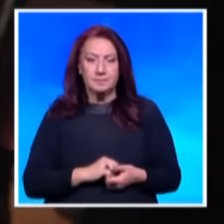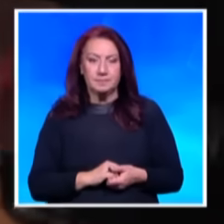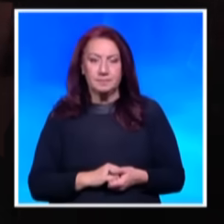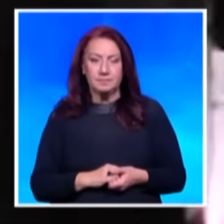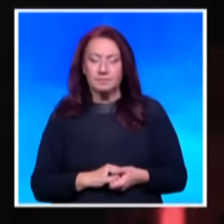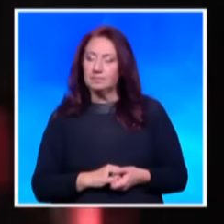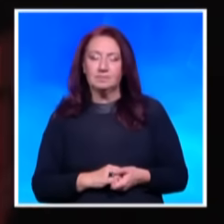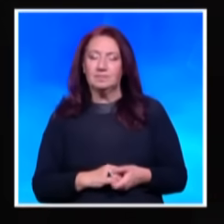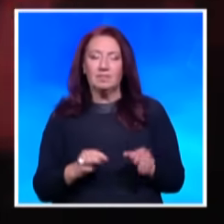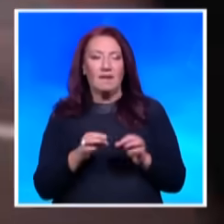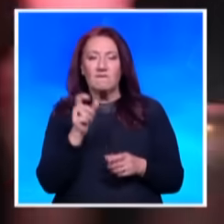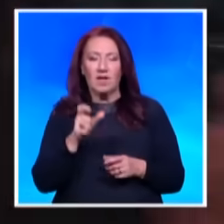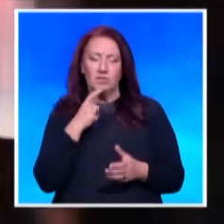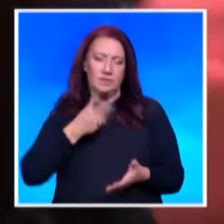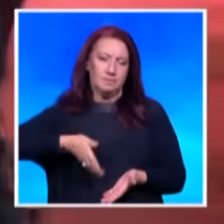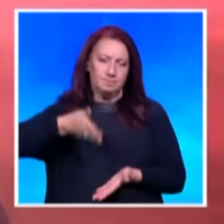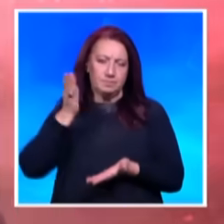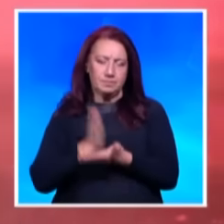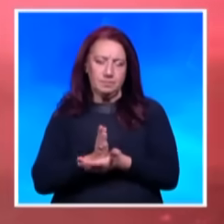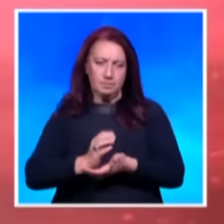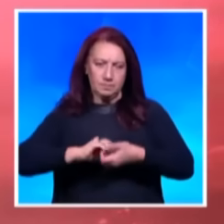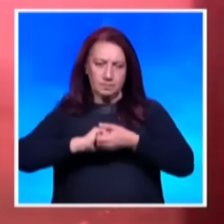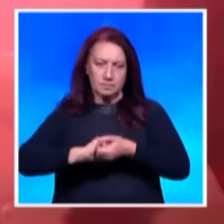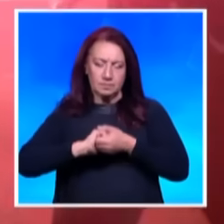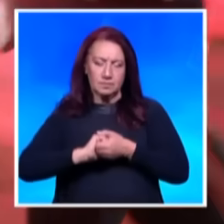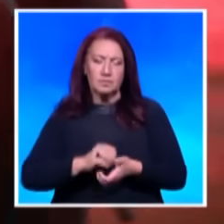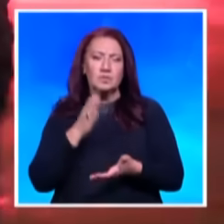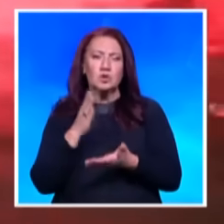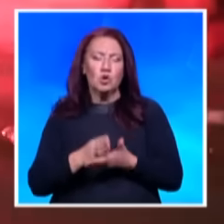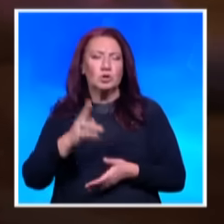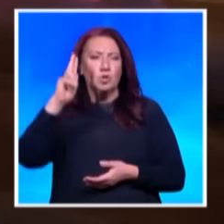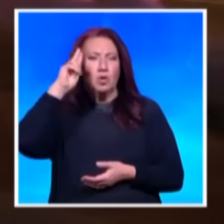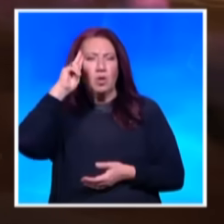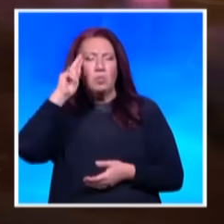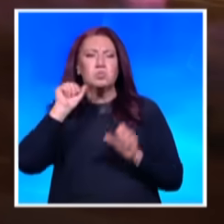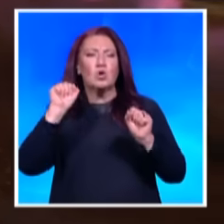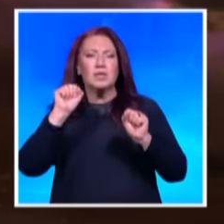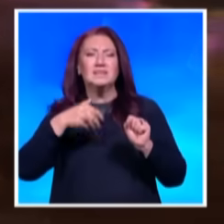Привържениците са категорични, че ще останат обединени, докато протестът не изпълни целта си.